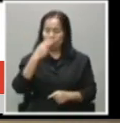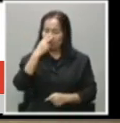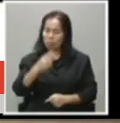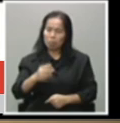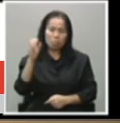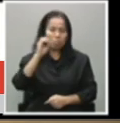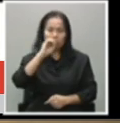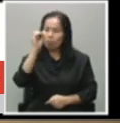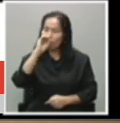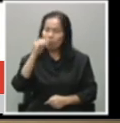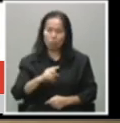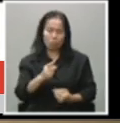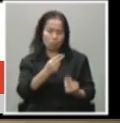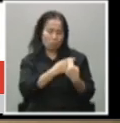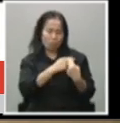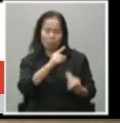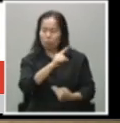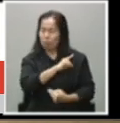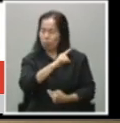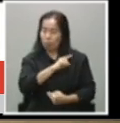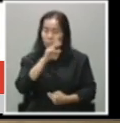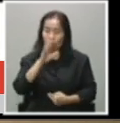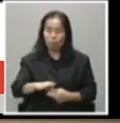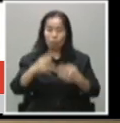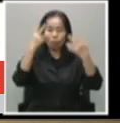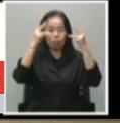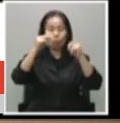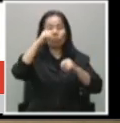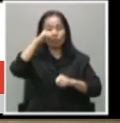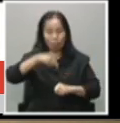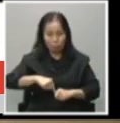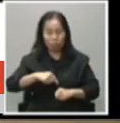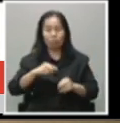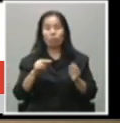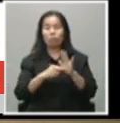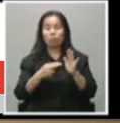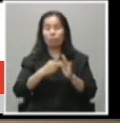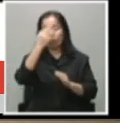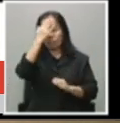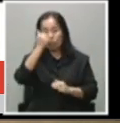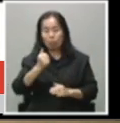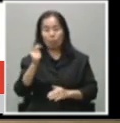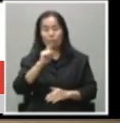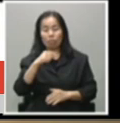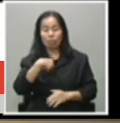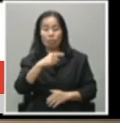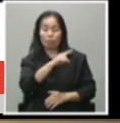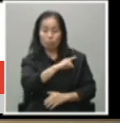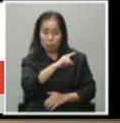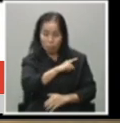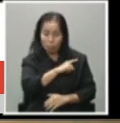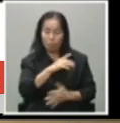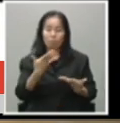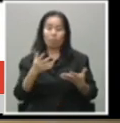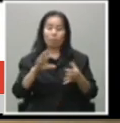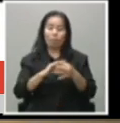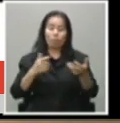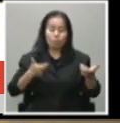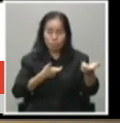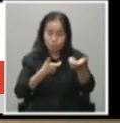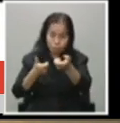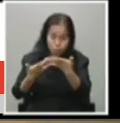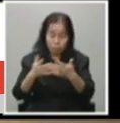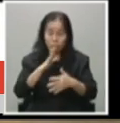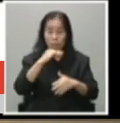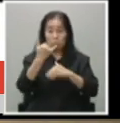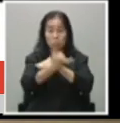ความรับผิดชอบจากนายกรัฐมนตรีไทยในการที่จะแสดงความรับผิดชอบไม่ว่าจะเป็นเรื่องของเหตุกราดยิงถ้าเป็นประเท